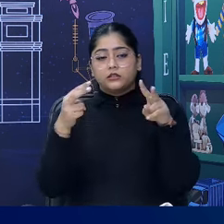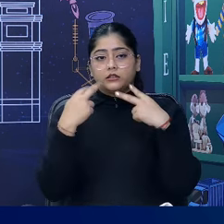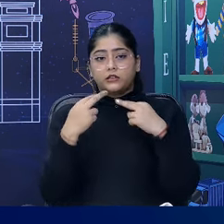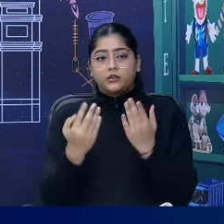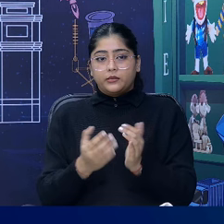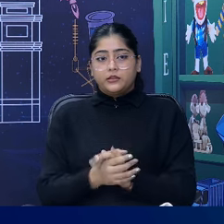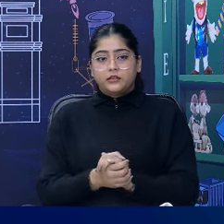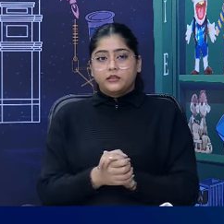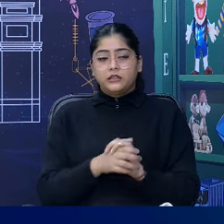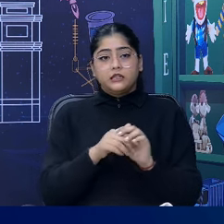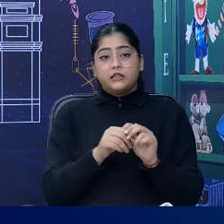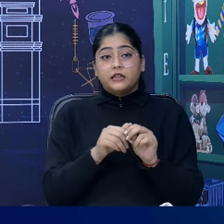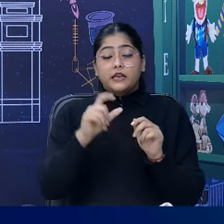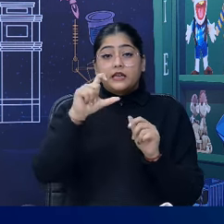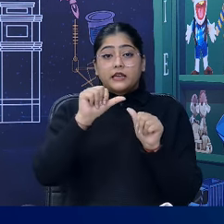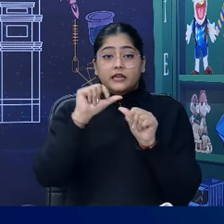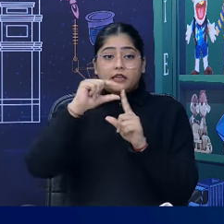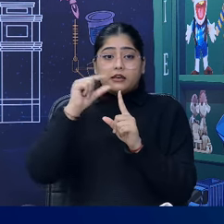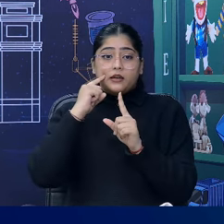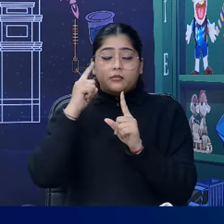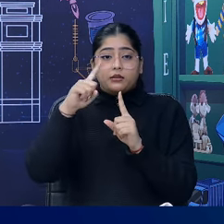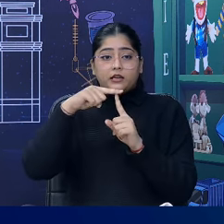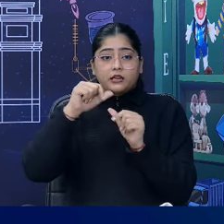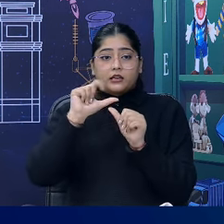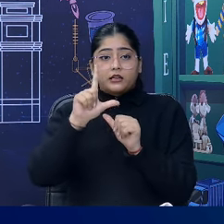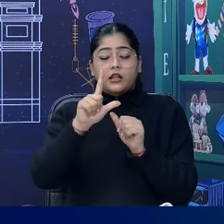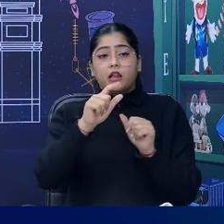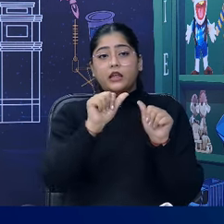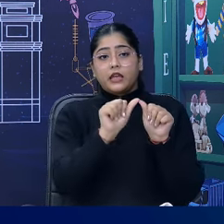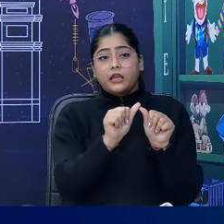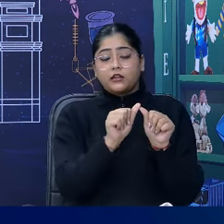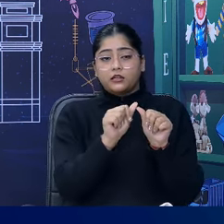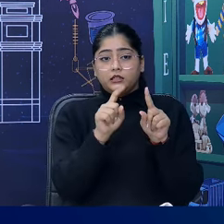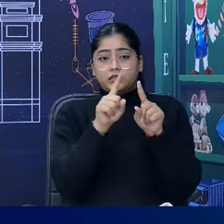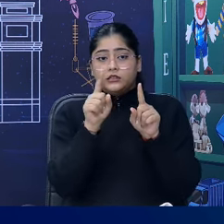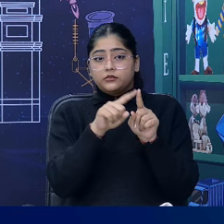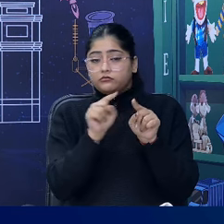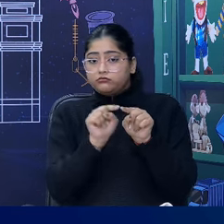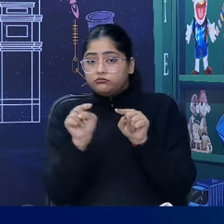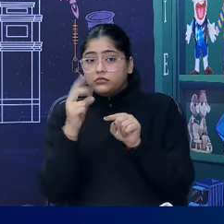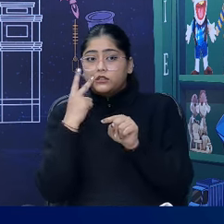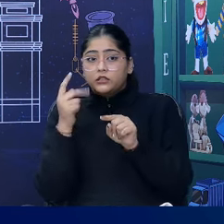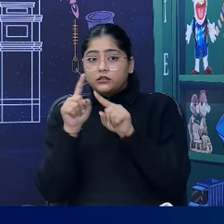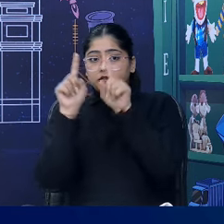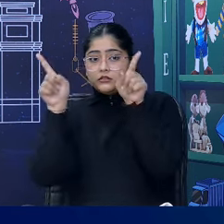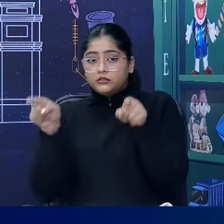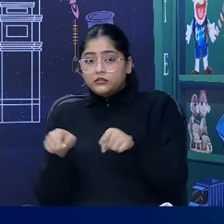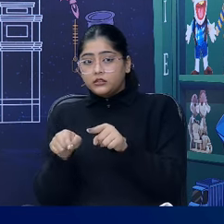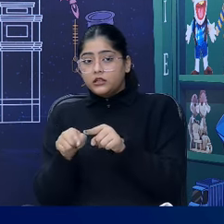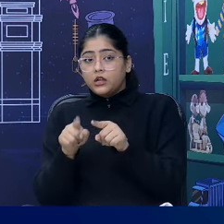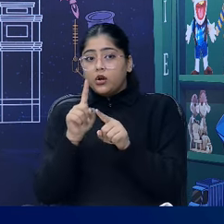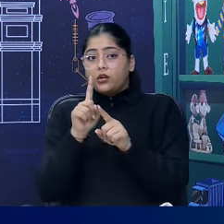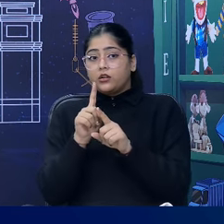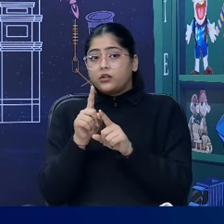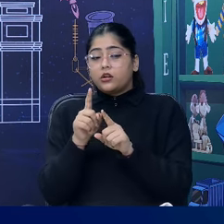हमने कैपिटल लेटर से सेट को डिनोट किया है. यू कैन सी द कर्ली ब्रेकेट इन द सेट. कर्ली ब्रेकेट इज इम्पोर्टेंट. एंड